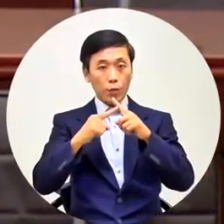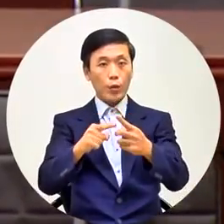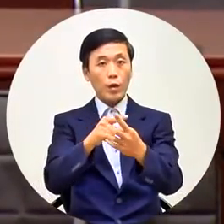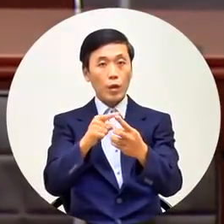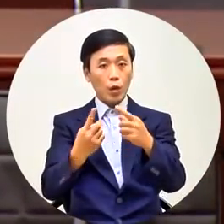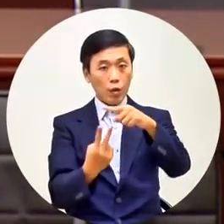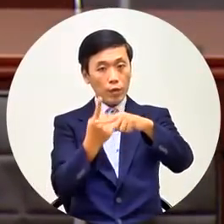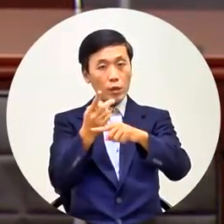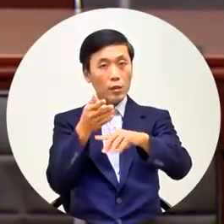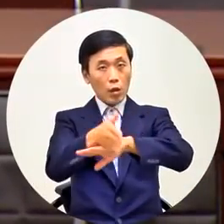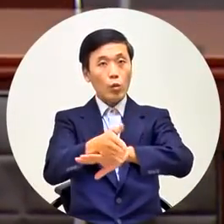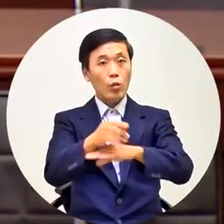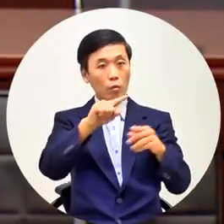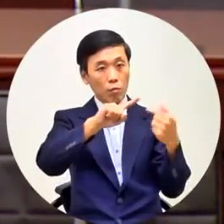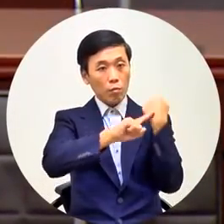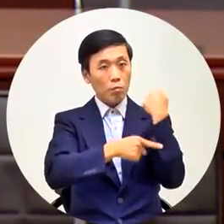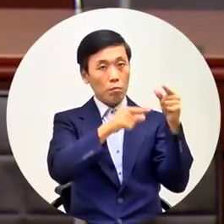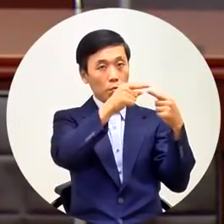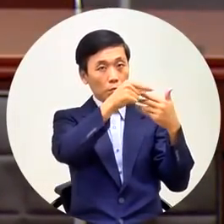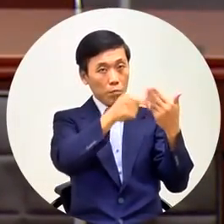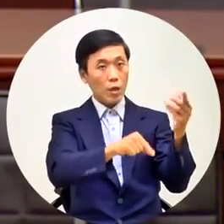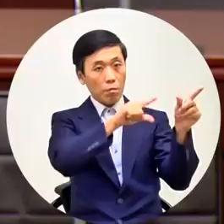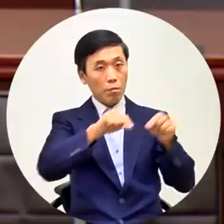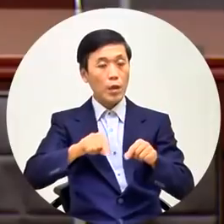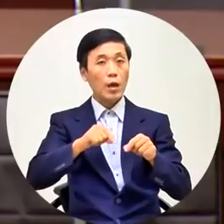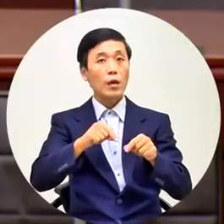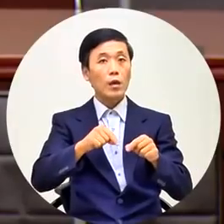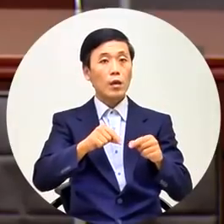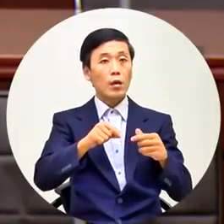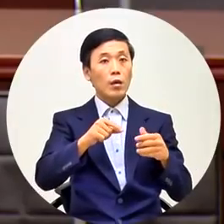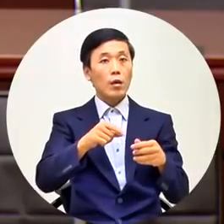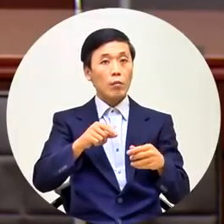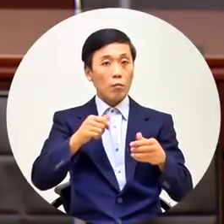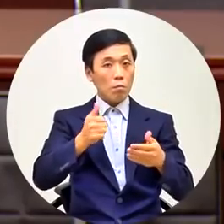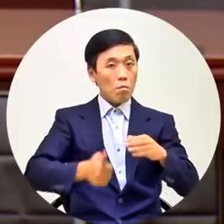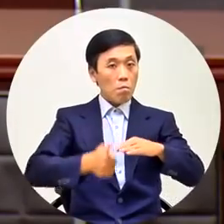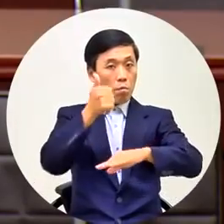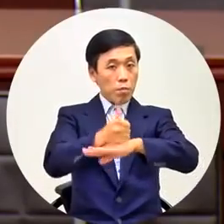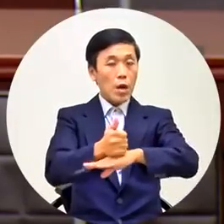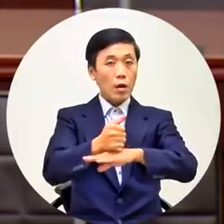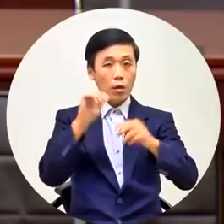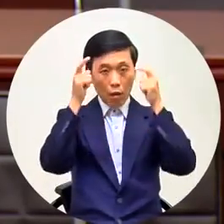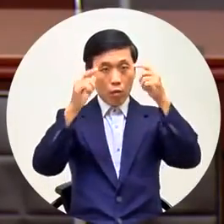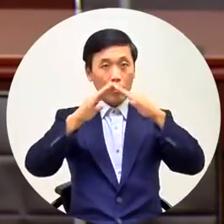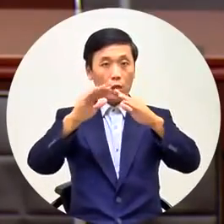选为高雄市议会第3届副议长。请大家鼓掌为陆淑美副议长祝贺。